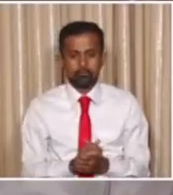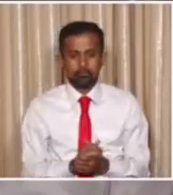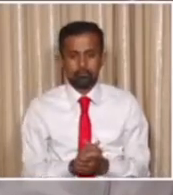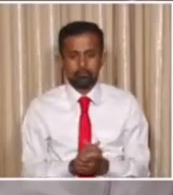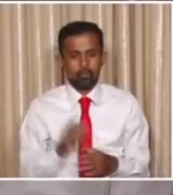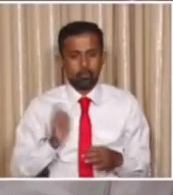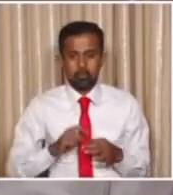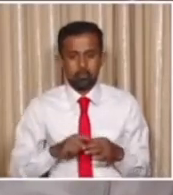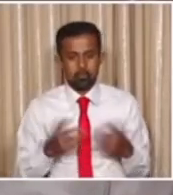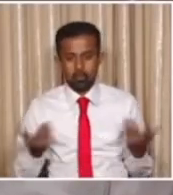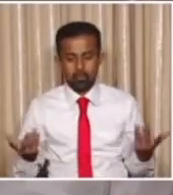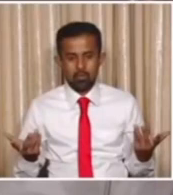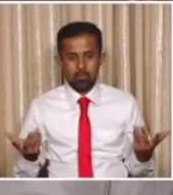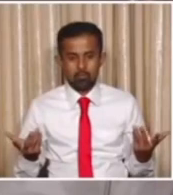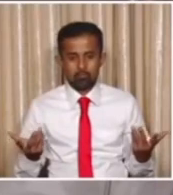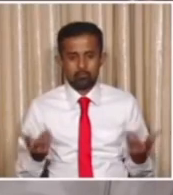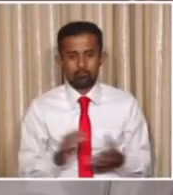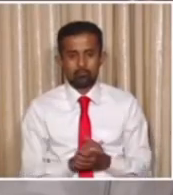මං ප්‍රශ්නයක් නෑ.